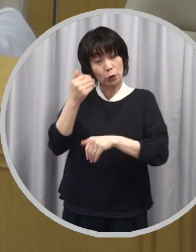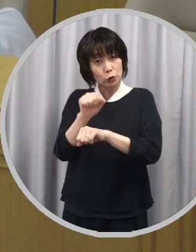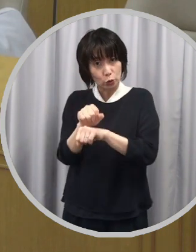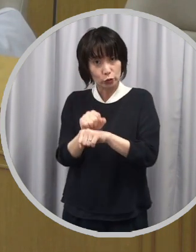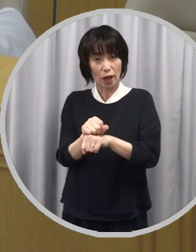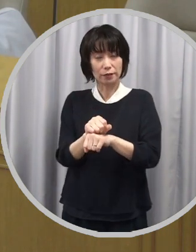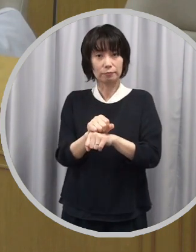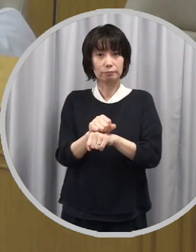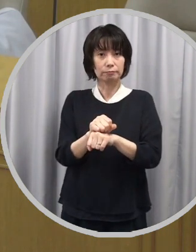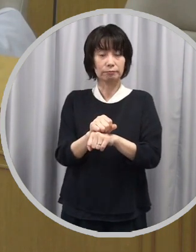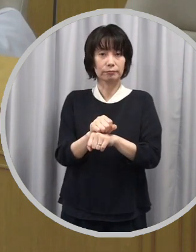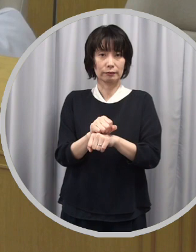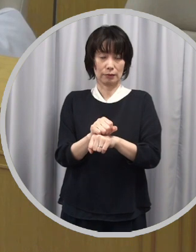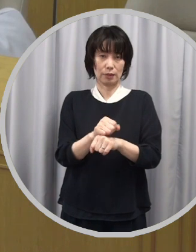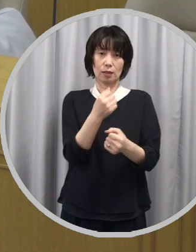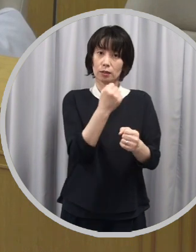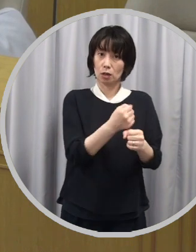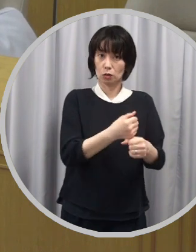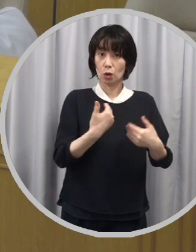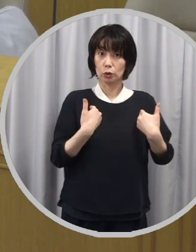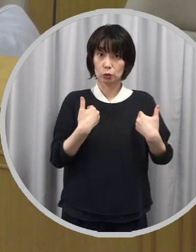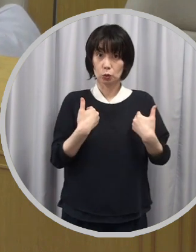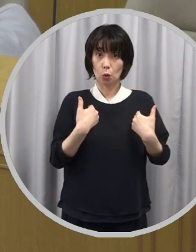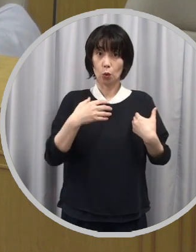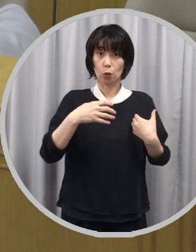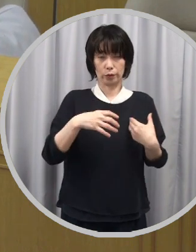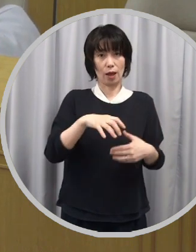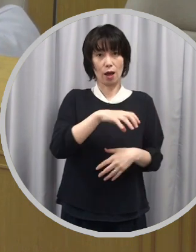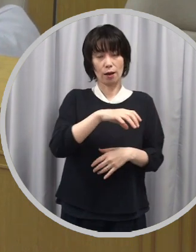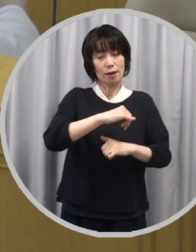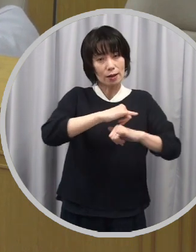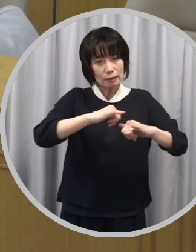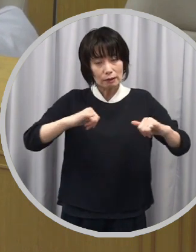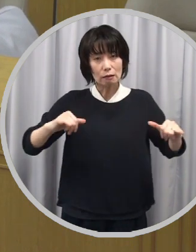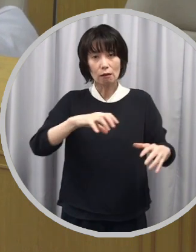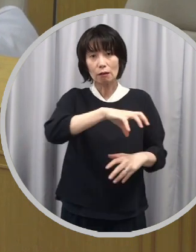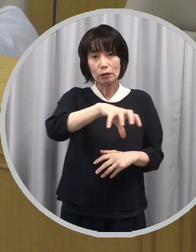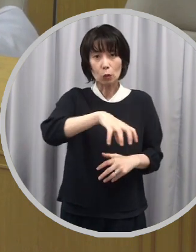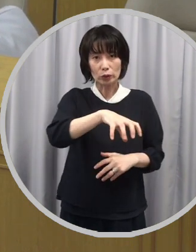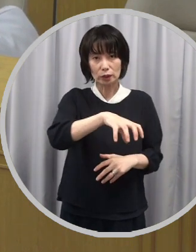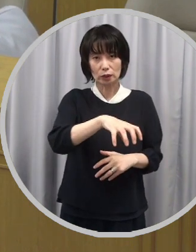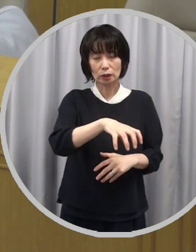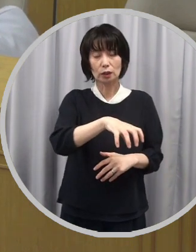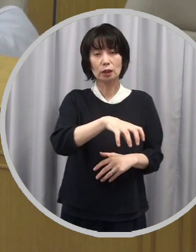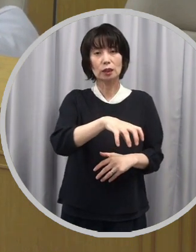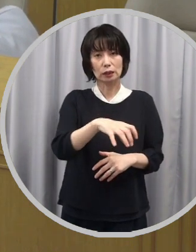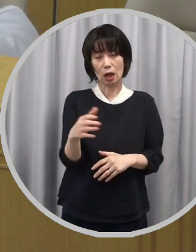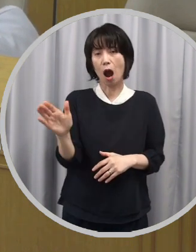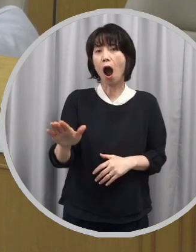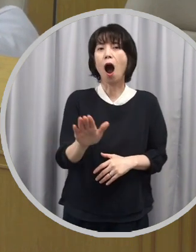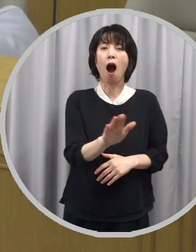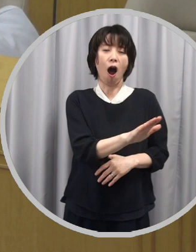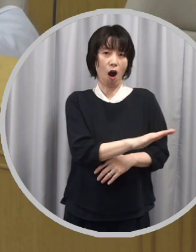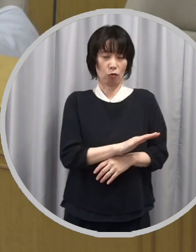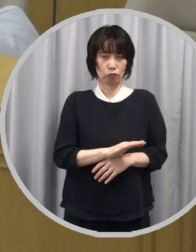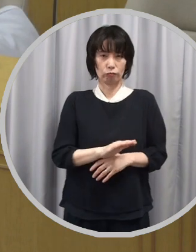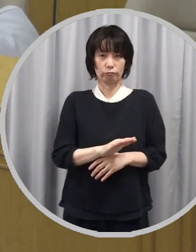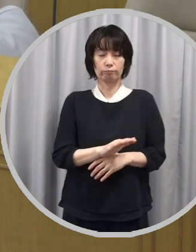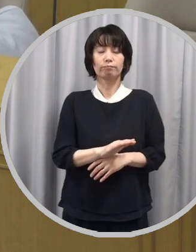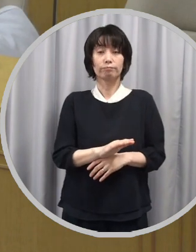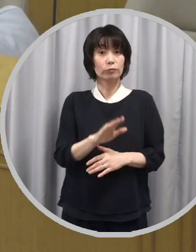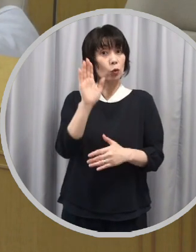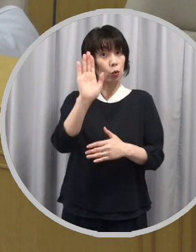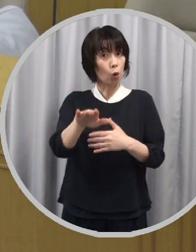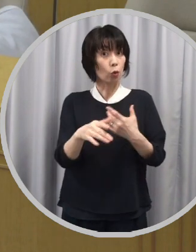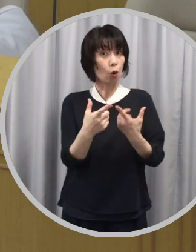また生産に必要な土地、広大な用地がまだまだこうありますか、ことから今